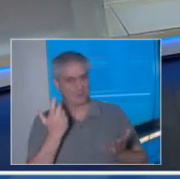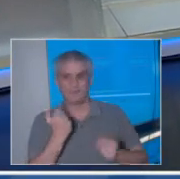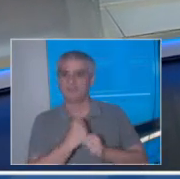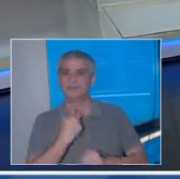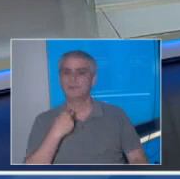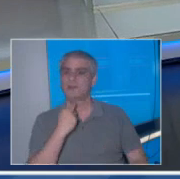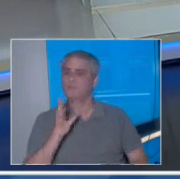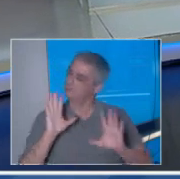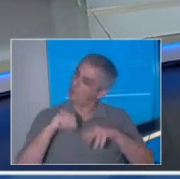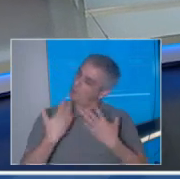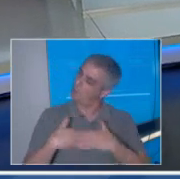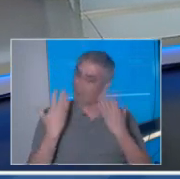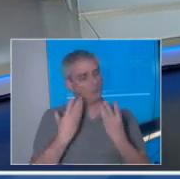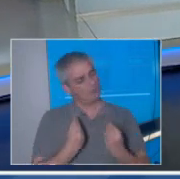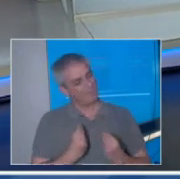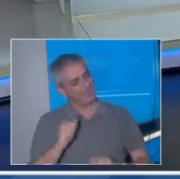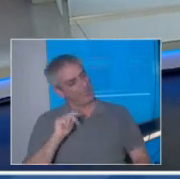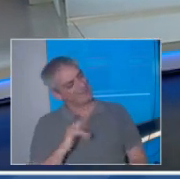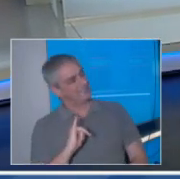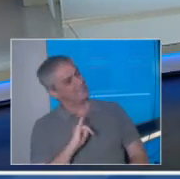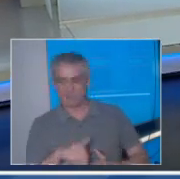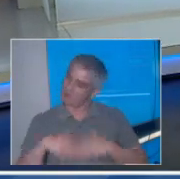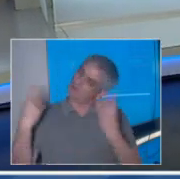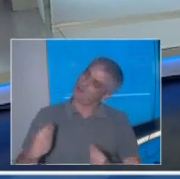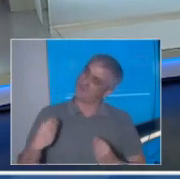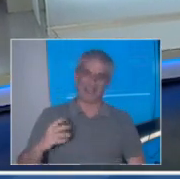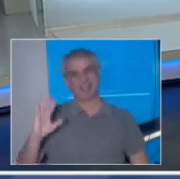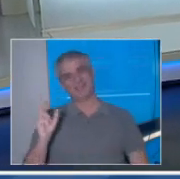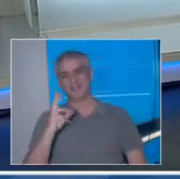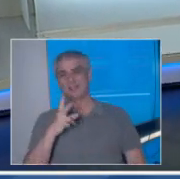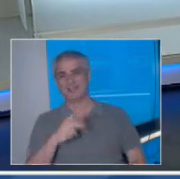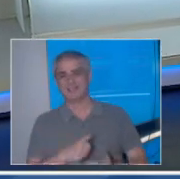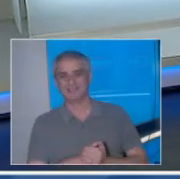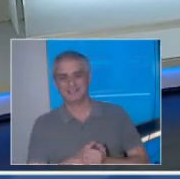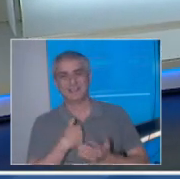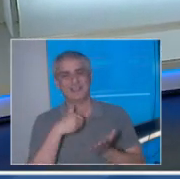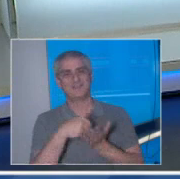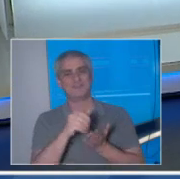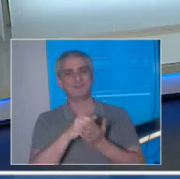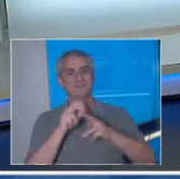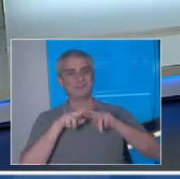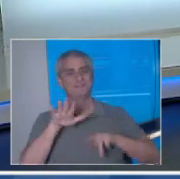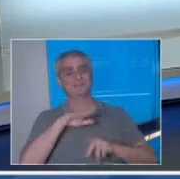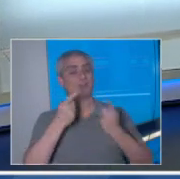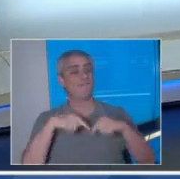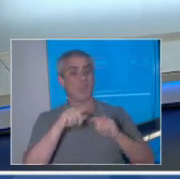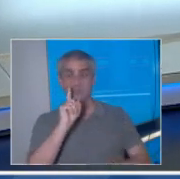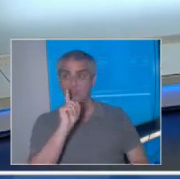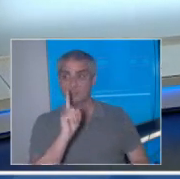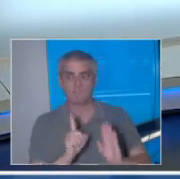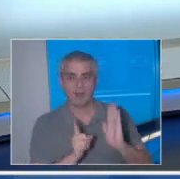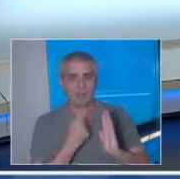של הרדיו. שלום, בוקר טוב לך, אפי. אוקיי. ברשותכם, אנחנו נמשיך להישאר באזור הוועדות.